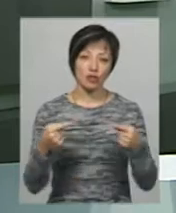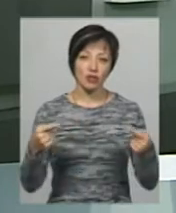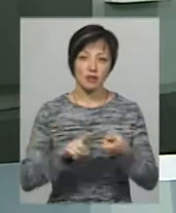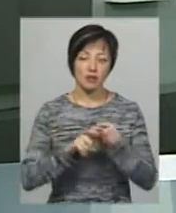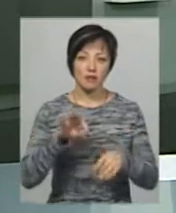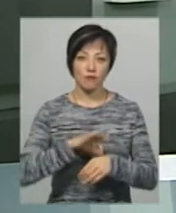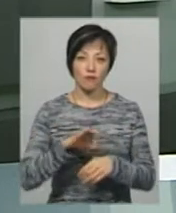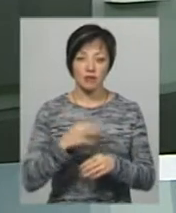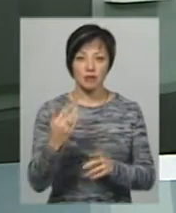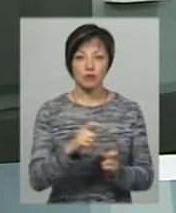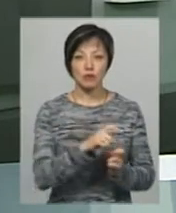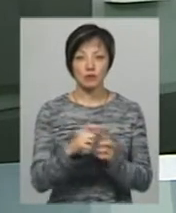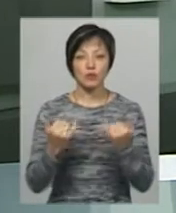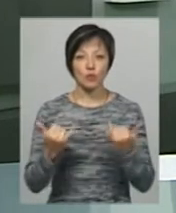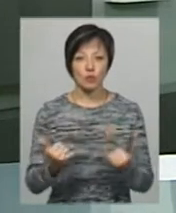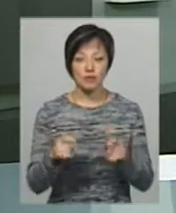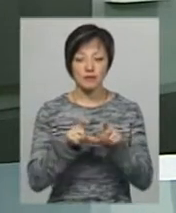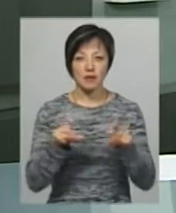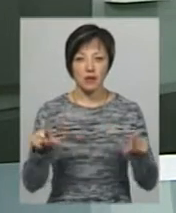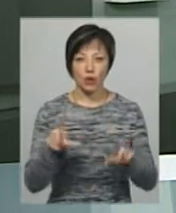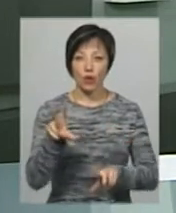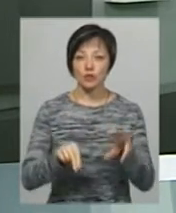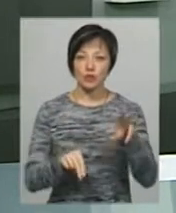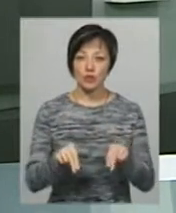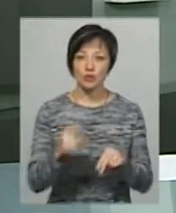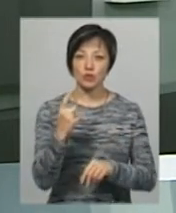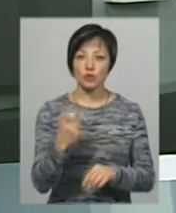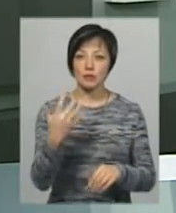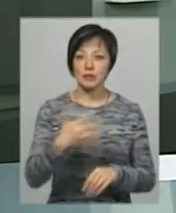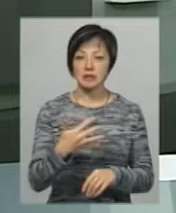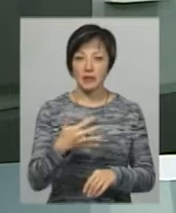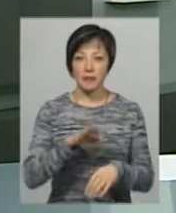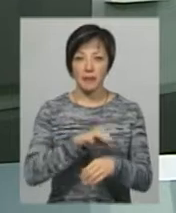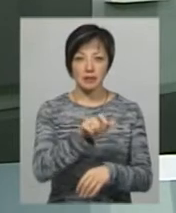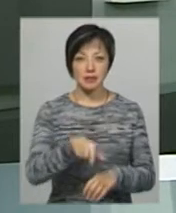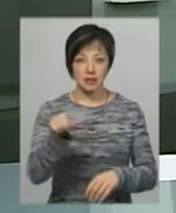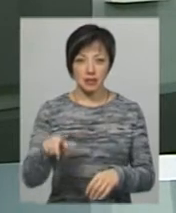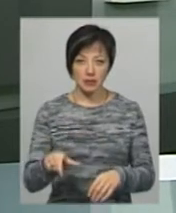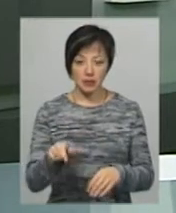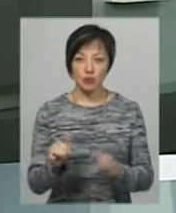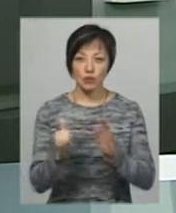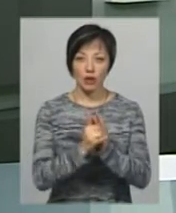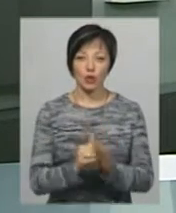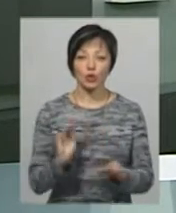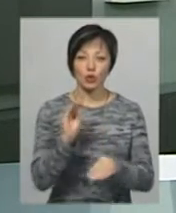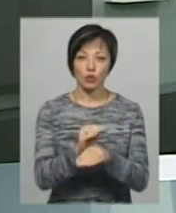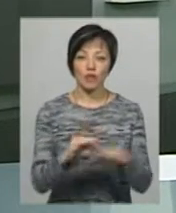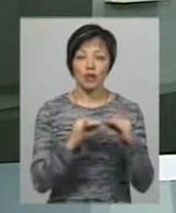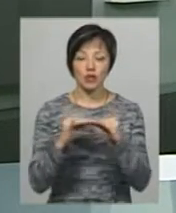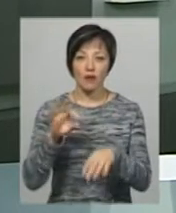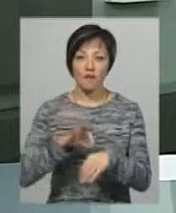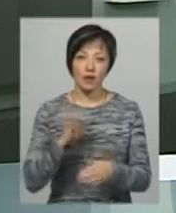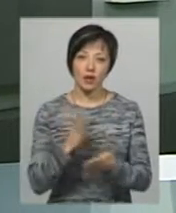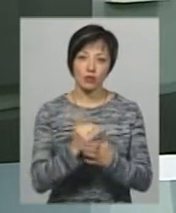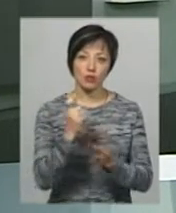хвороби. За її словами, сьогодні в закладі, розрахованому на 150 пацієнтів, ставлять додаткові ліжка, оскільки хворих